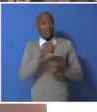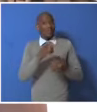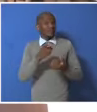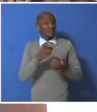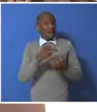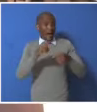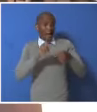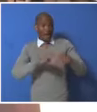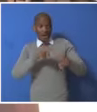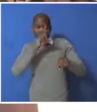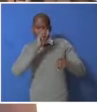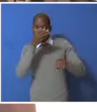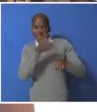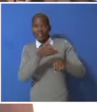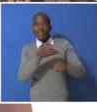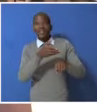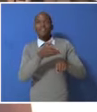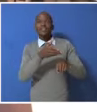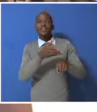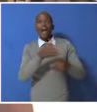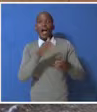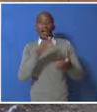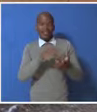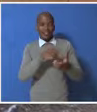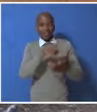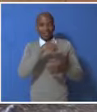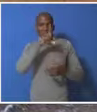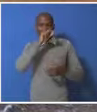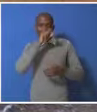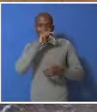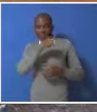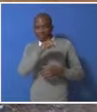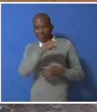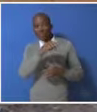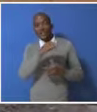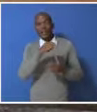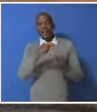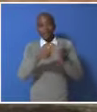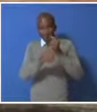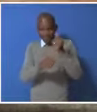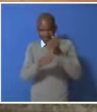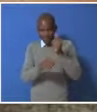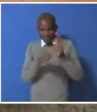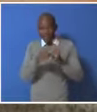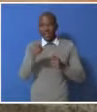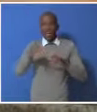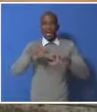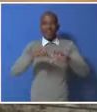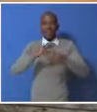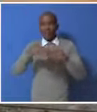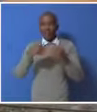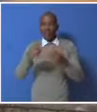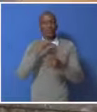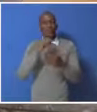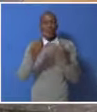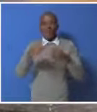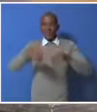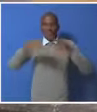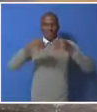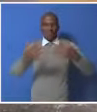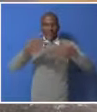gale tota mme re gakolotse gore mae makaka a teng a dikoko le a diphologolo o seka a tsaape a na le